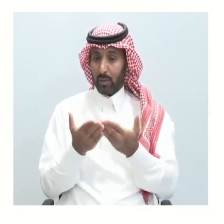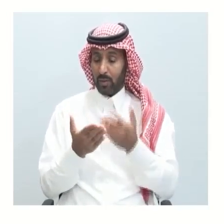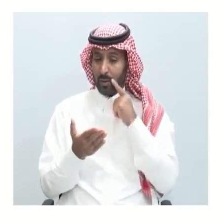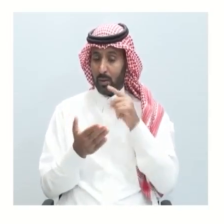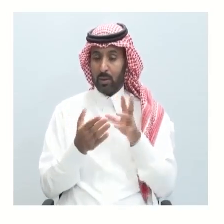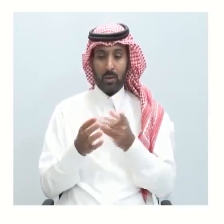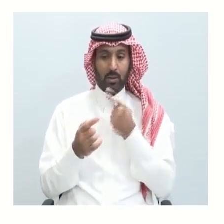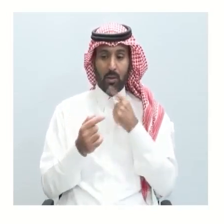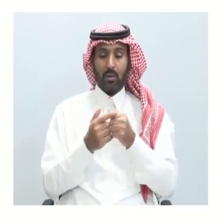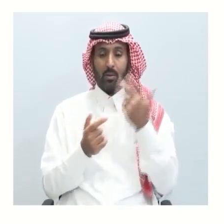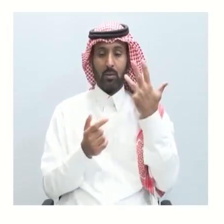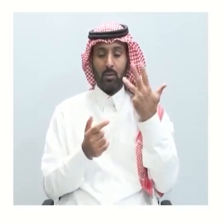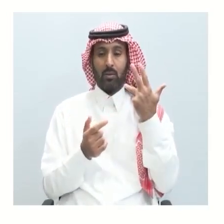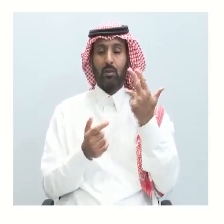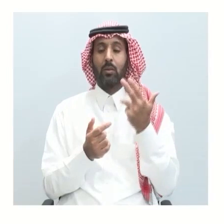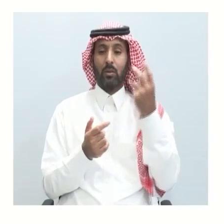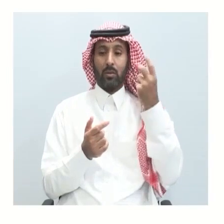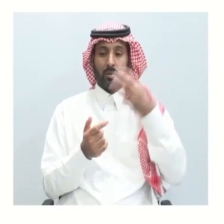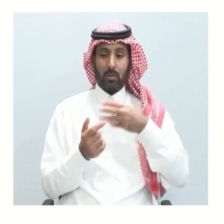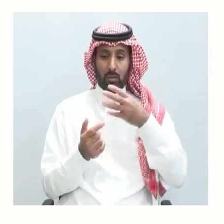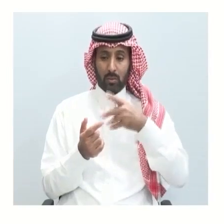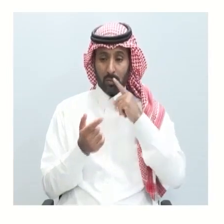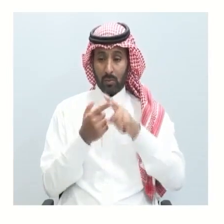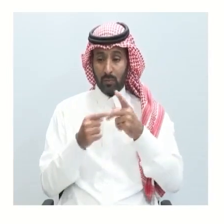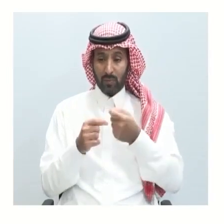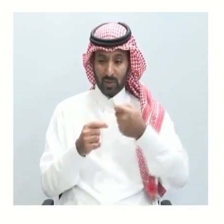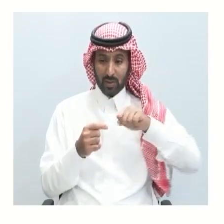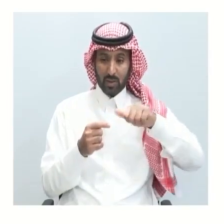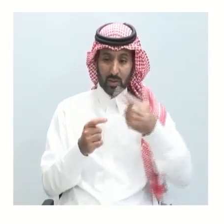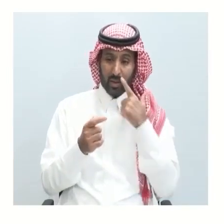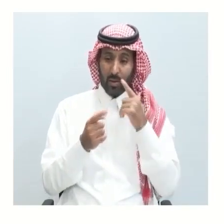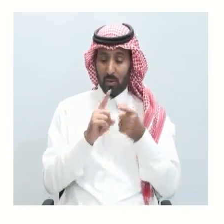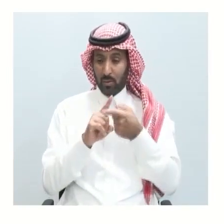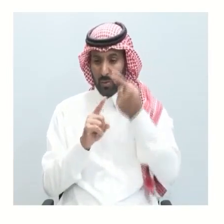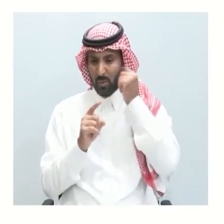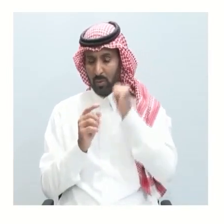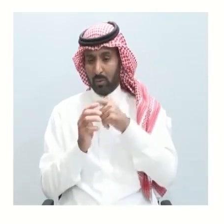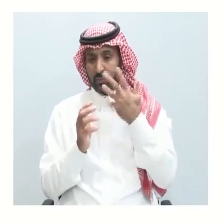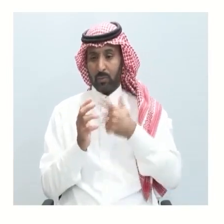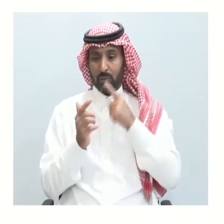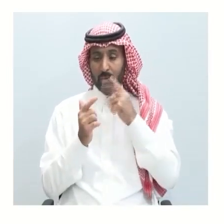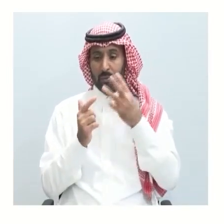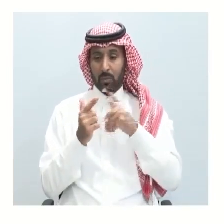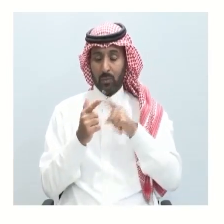يساوي 49.7 عند درجة حرارة 731 كلفن. ولاحظ أن القيمة